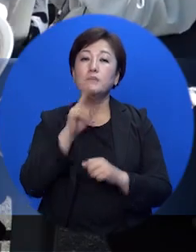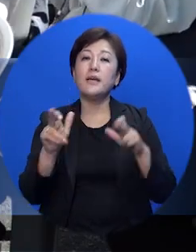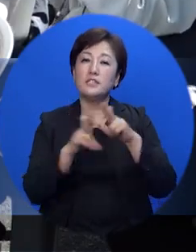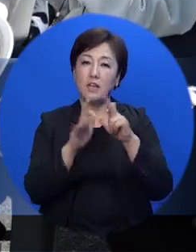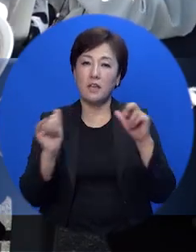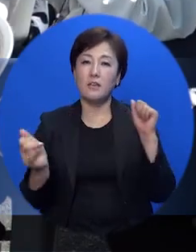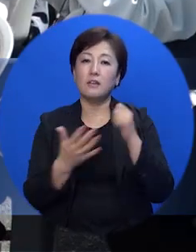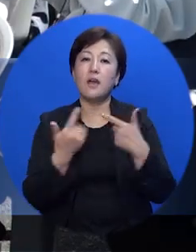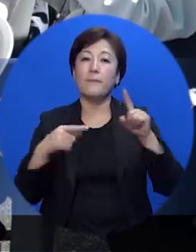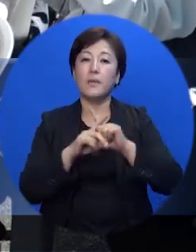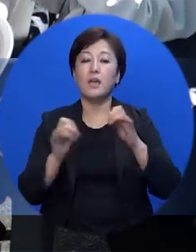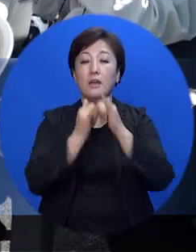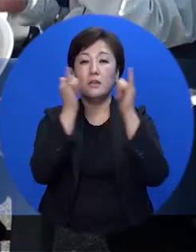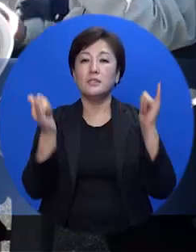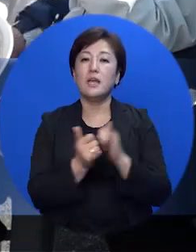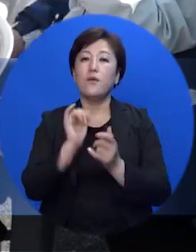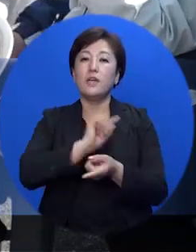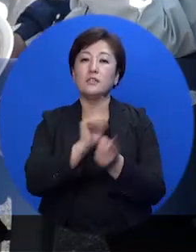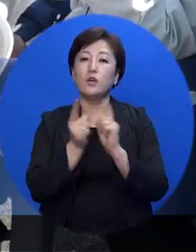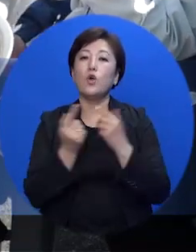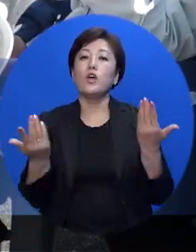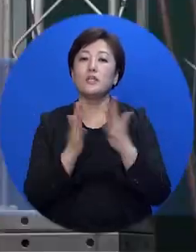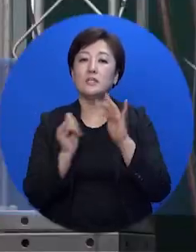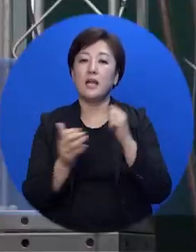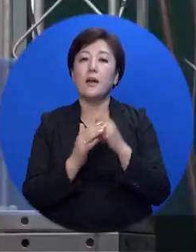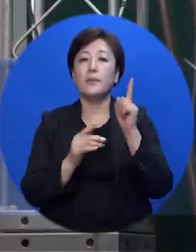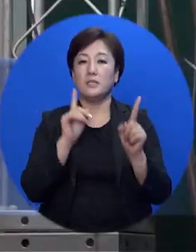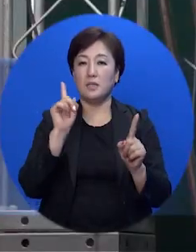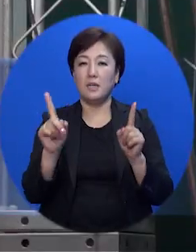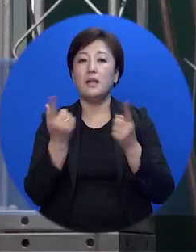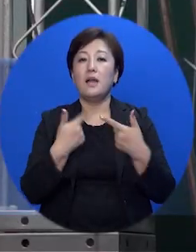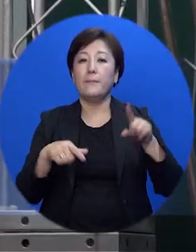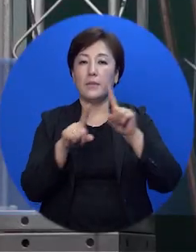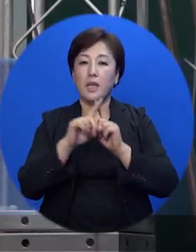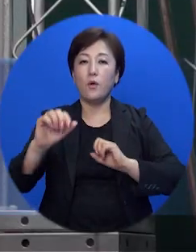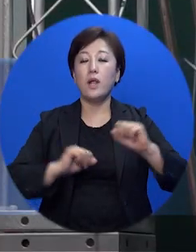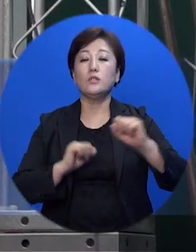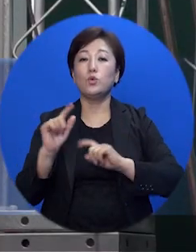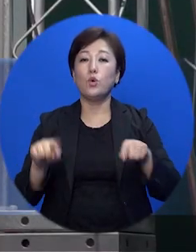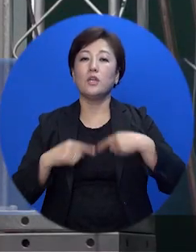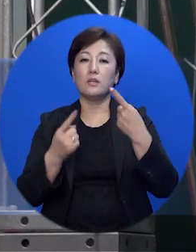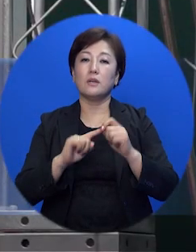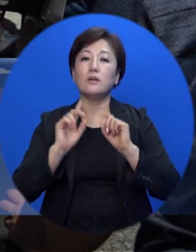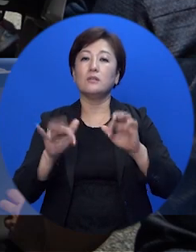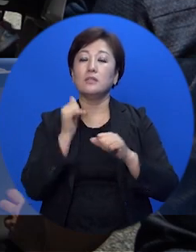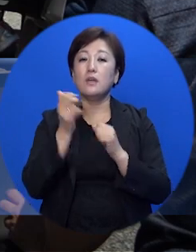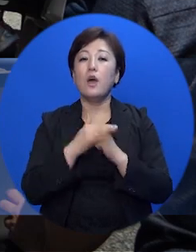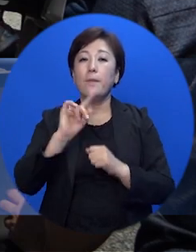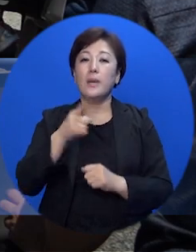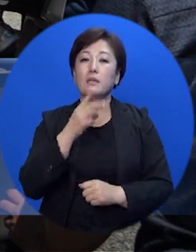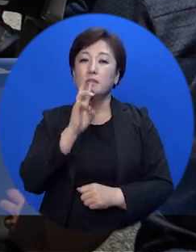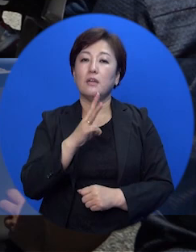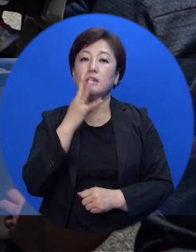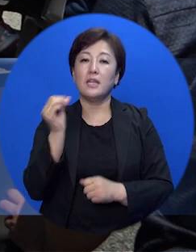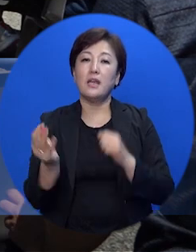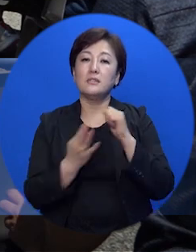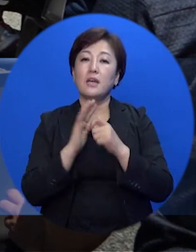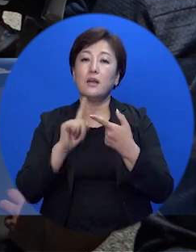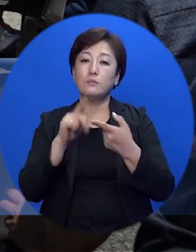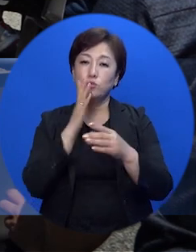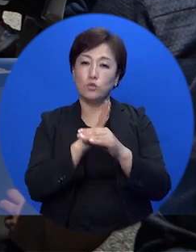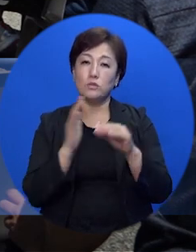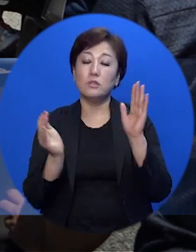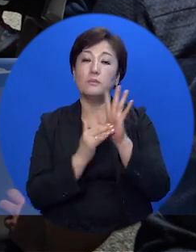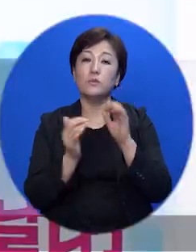사회공헌 협약 기업의 임직원이 1대1 매칭으로 추진되며 참여자는 총 134명입니다.